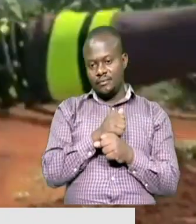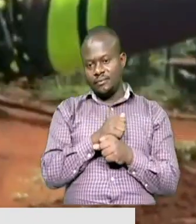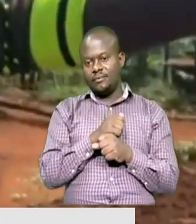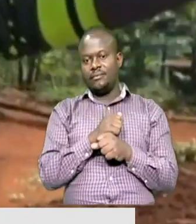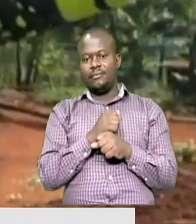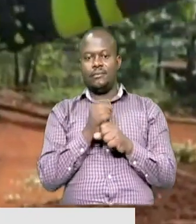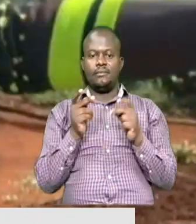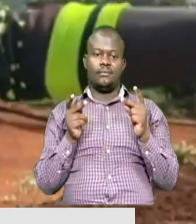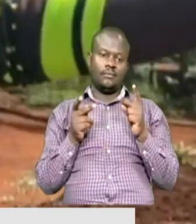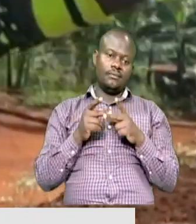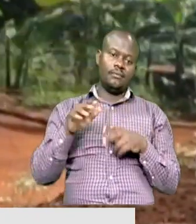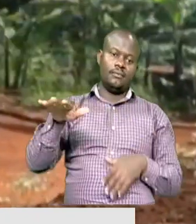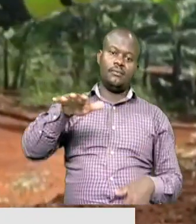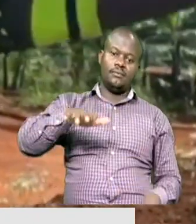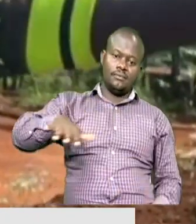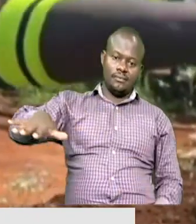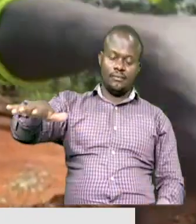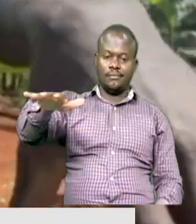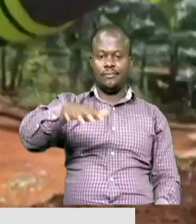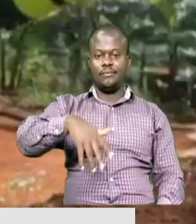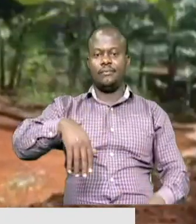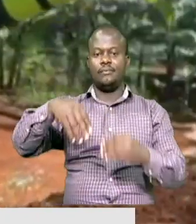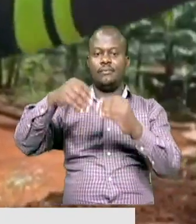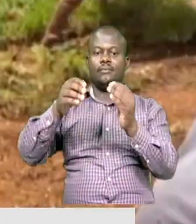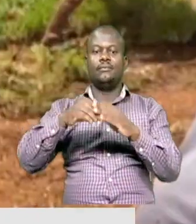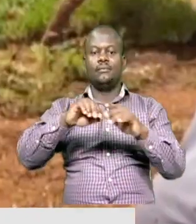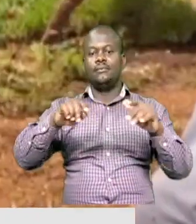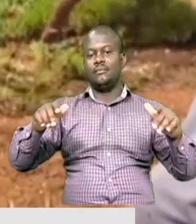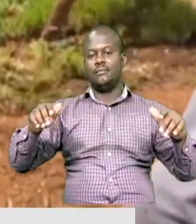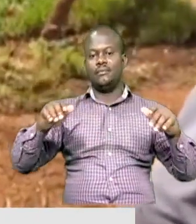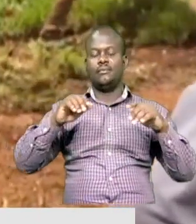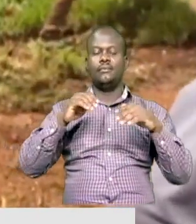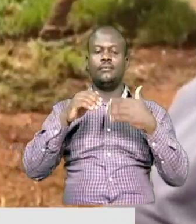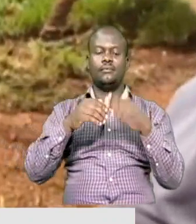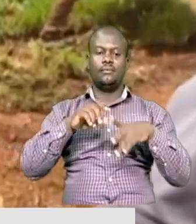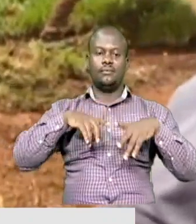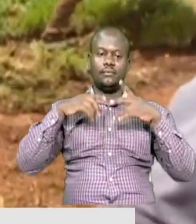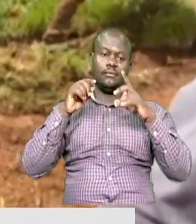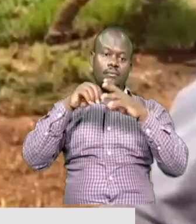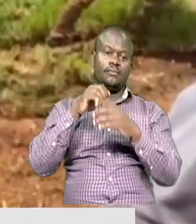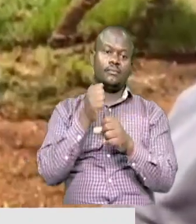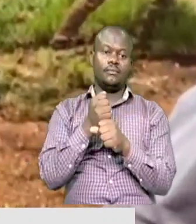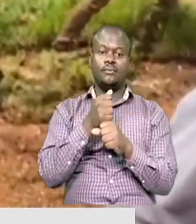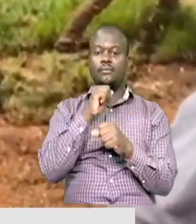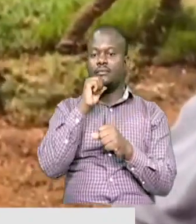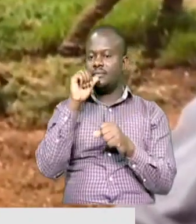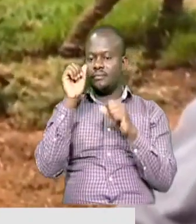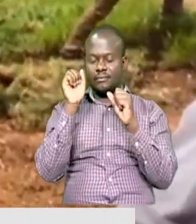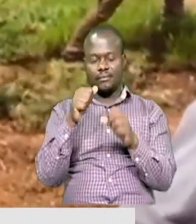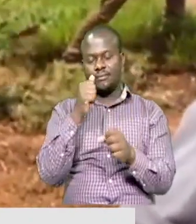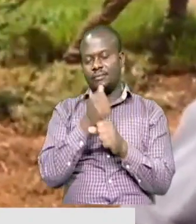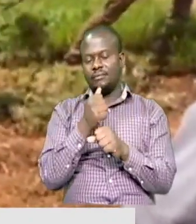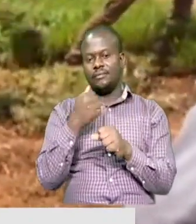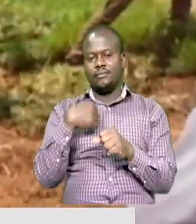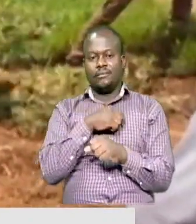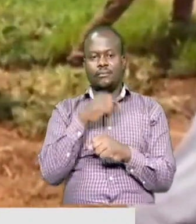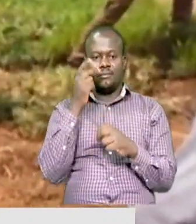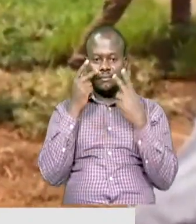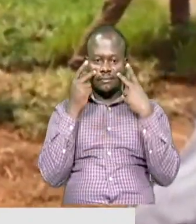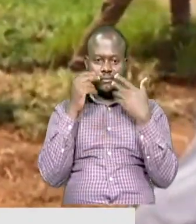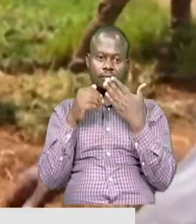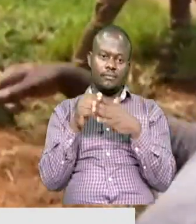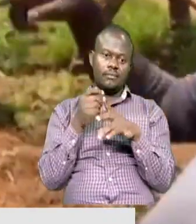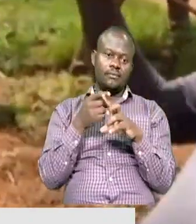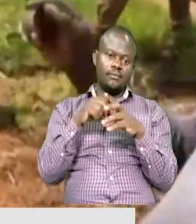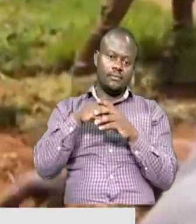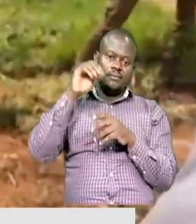rero nk'akaga karitse ho twari kwabahaye banyiri imirimo abahatuye ngo bazaze bahakora ntabwo rero babashije kwakora ariko bwe twavuze kereka duturukemo